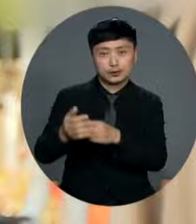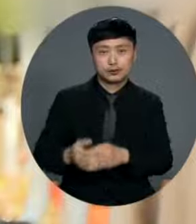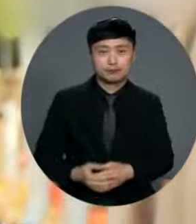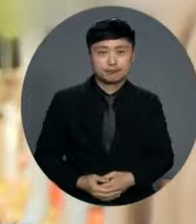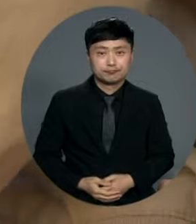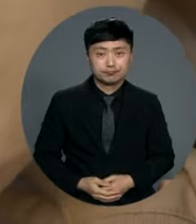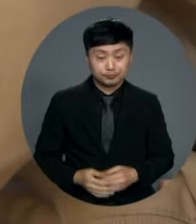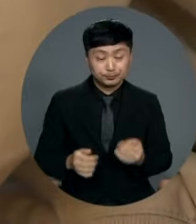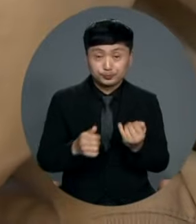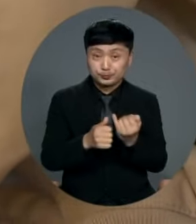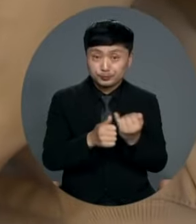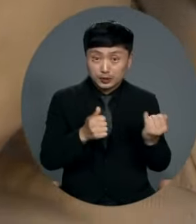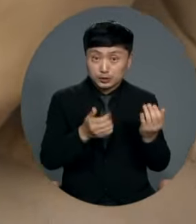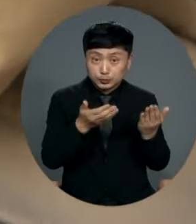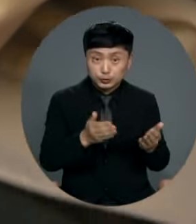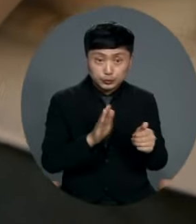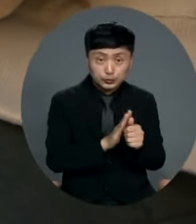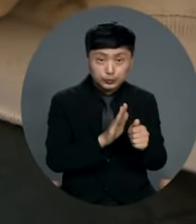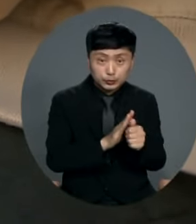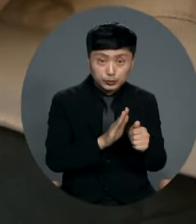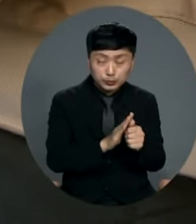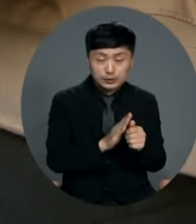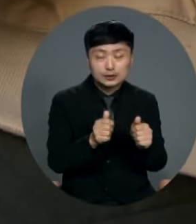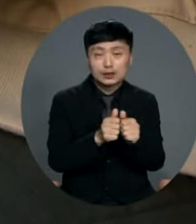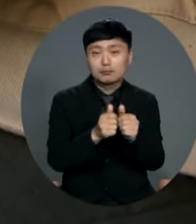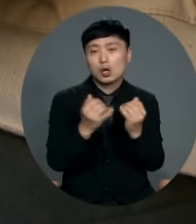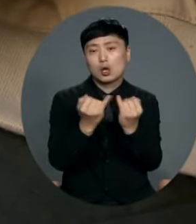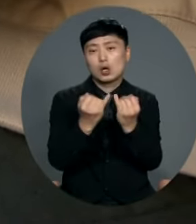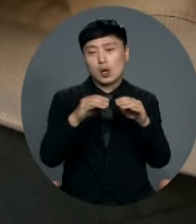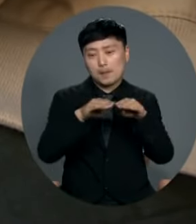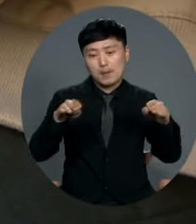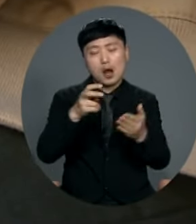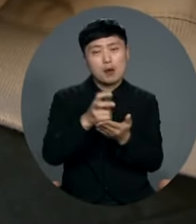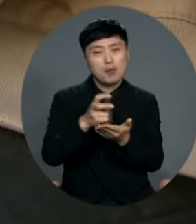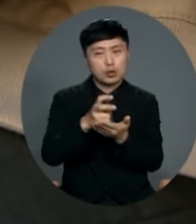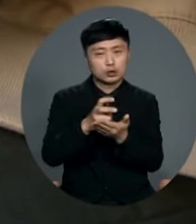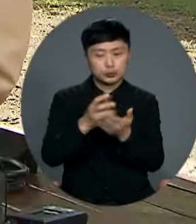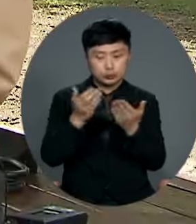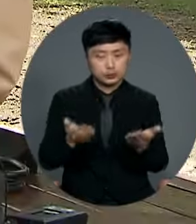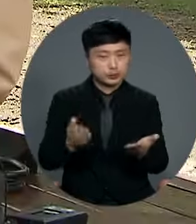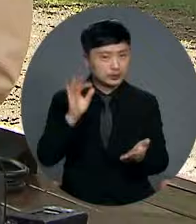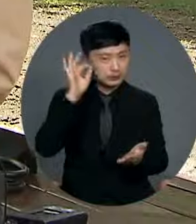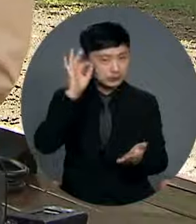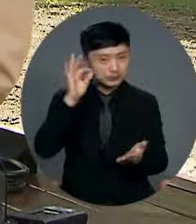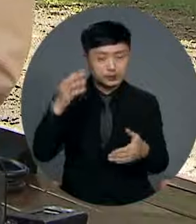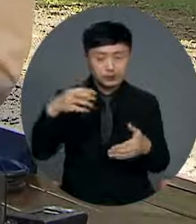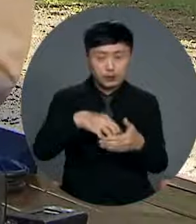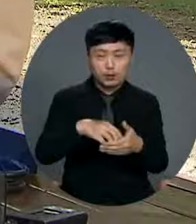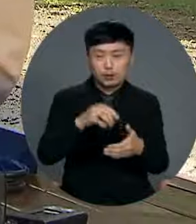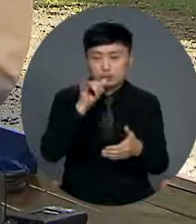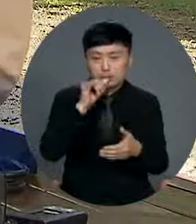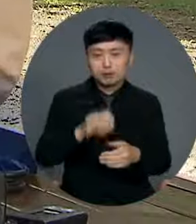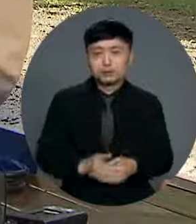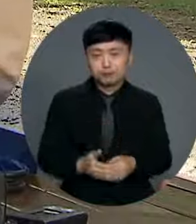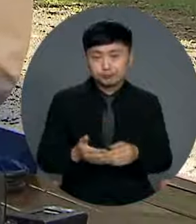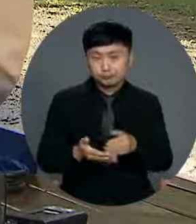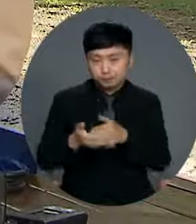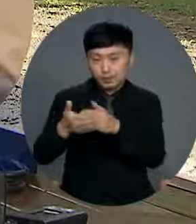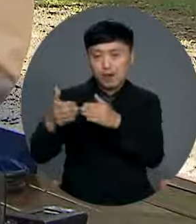배우자의 출산 휴가는 현재 남녀 고용평등법에 따라 10일입니다. 처음에는 사장이 거절을